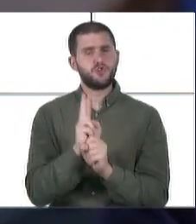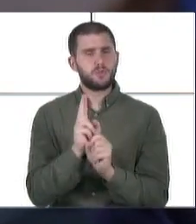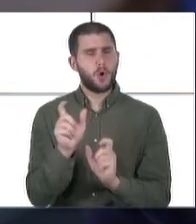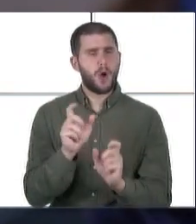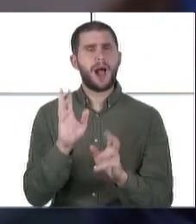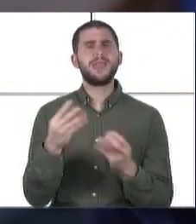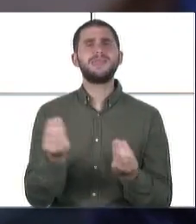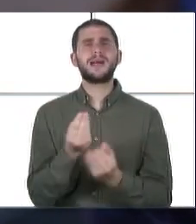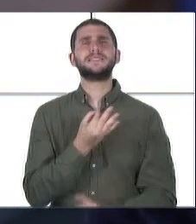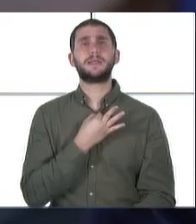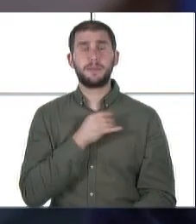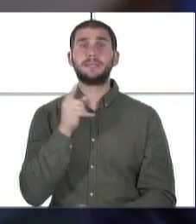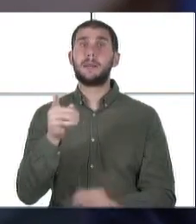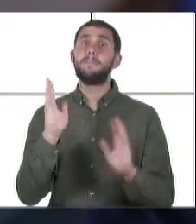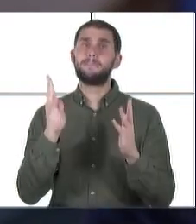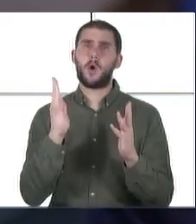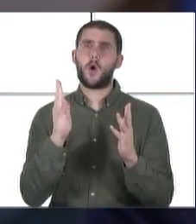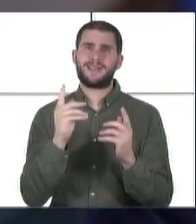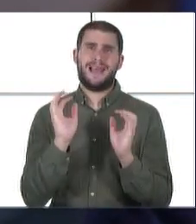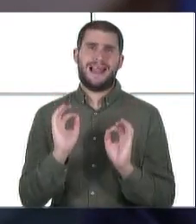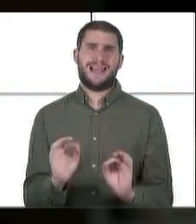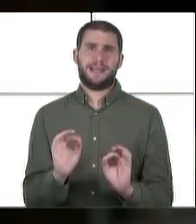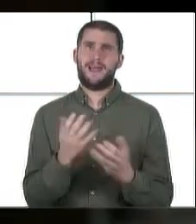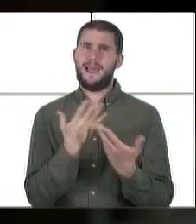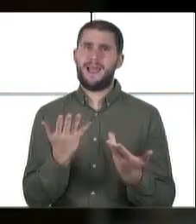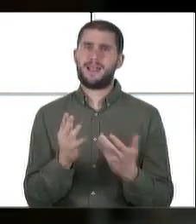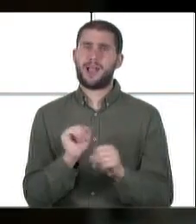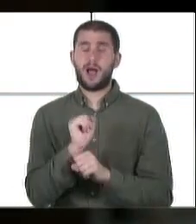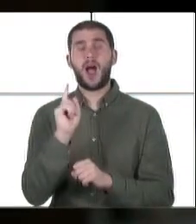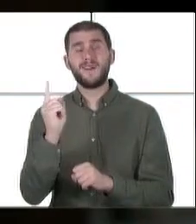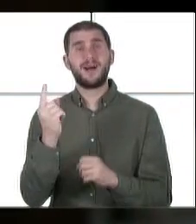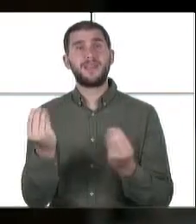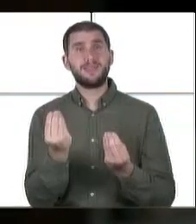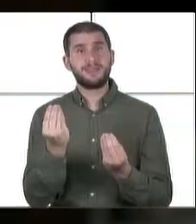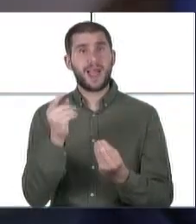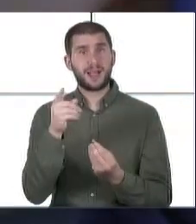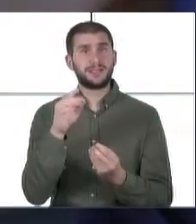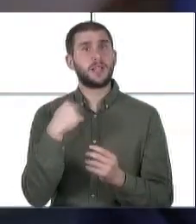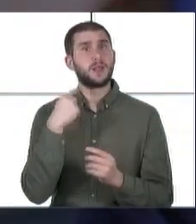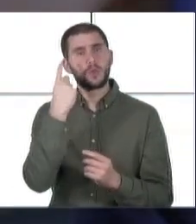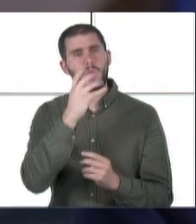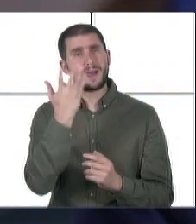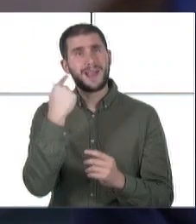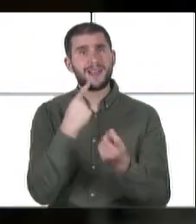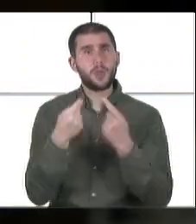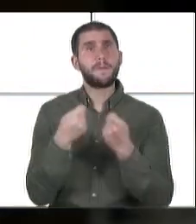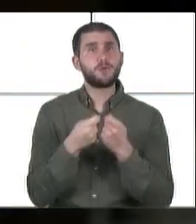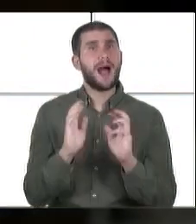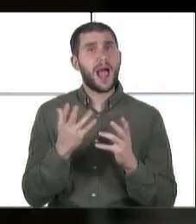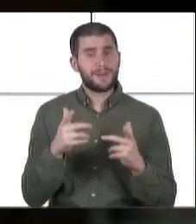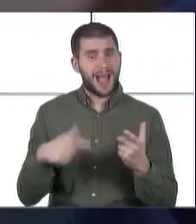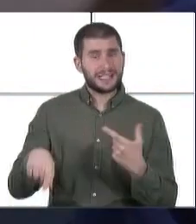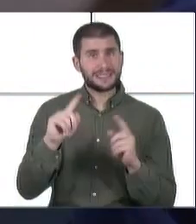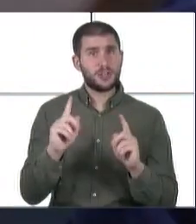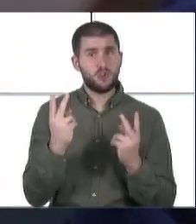שלה. שהם לגמרי לגמרי לגיטימיים, אין להם שום עירה. כן, הנכס זה הוצב שם, אני תוהה אם נערך בכלל דיון על האם האסדה שווה